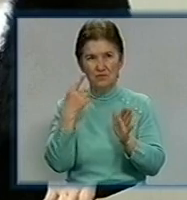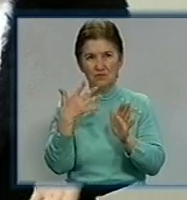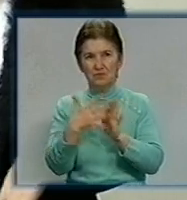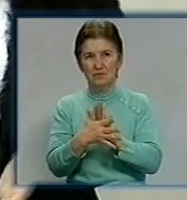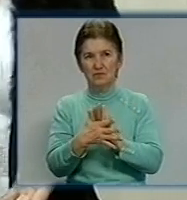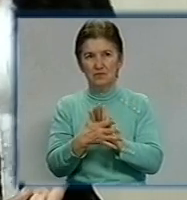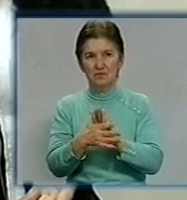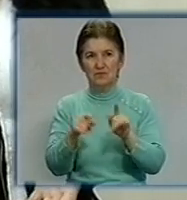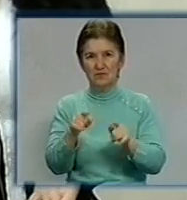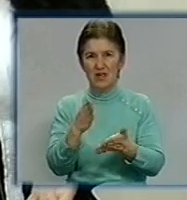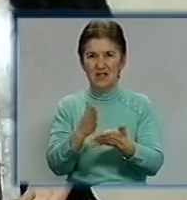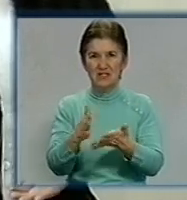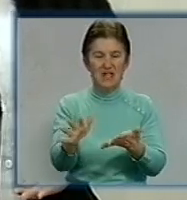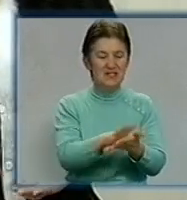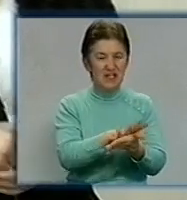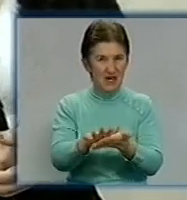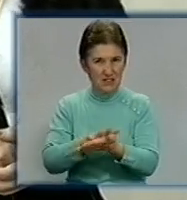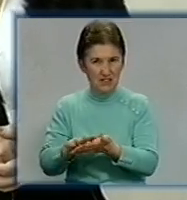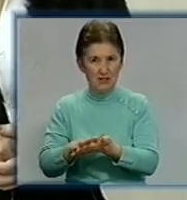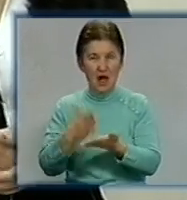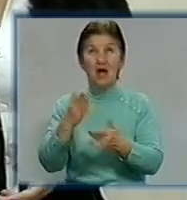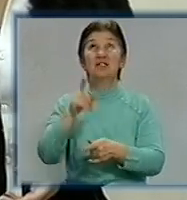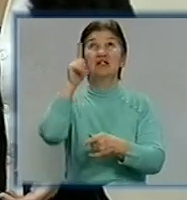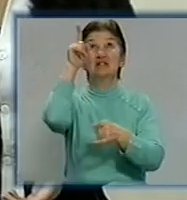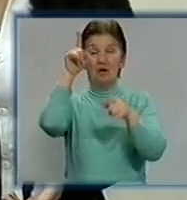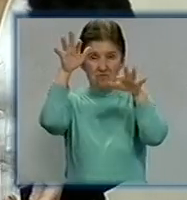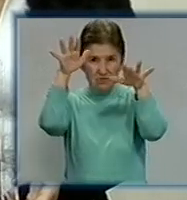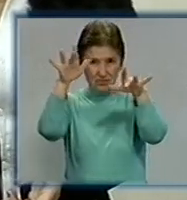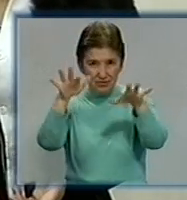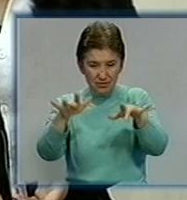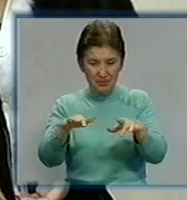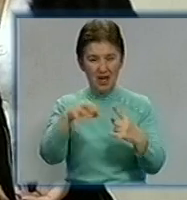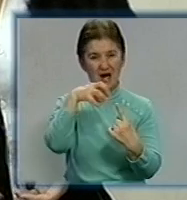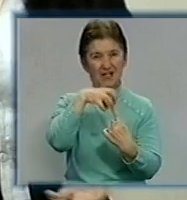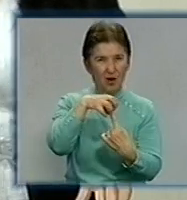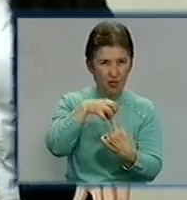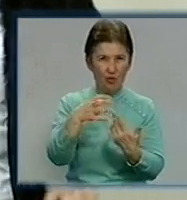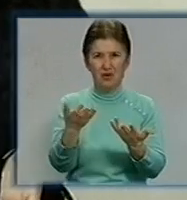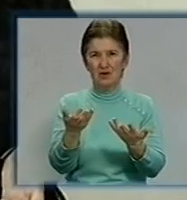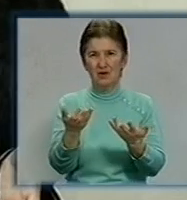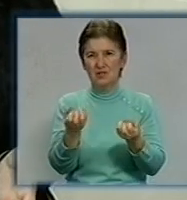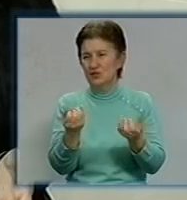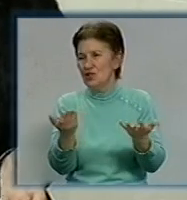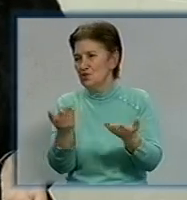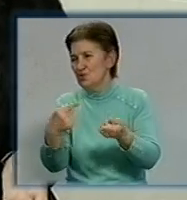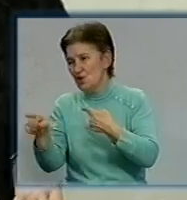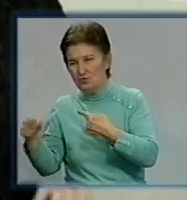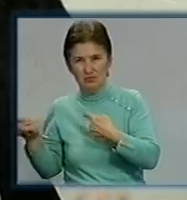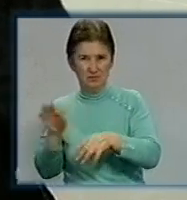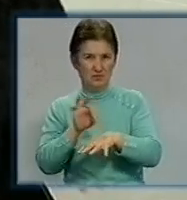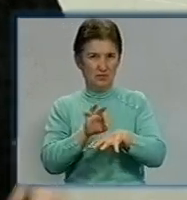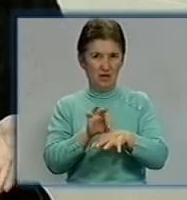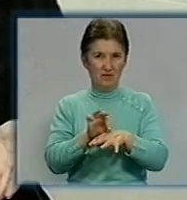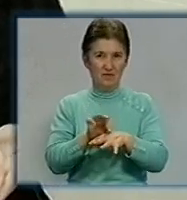що тут йде стерилізація, і якщо з потолка сипеться грибок, а там десь іще хуже грибок, то як можна